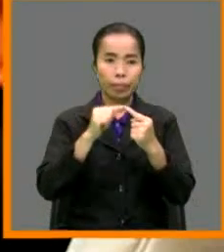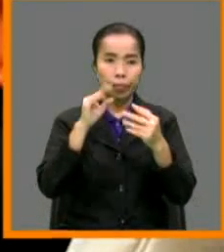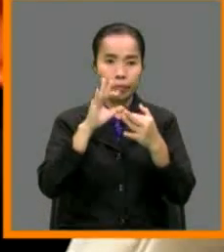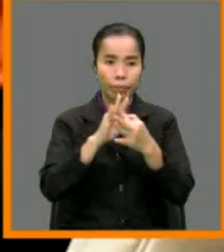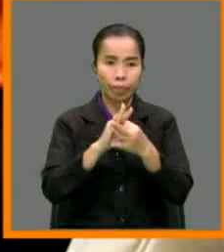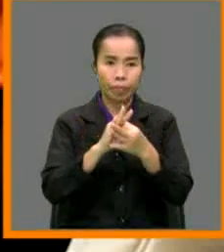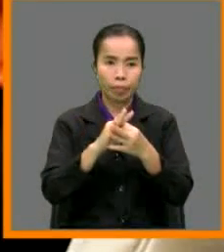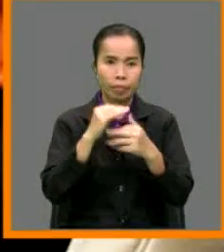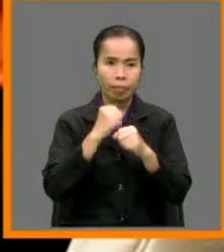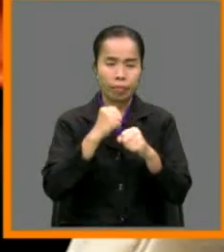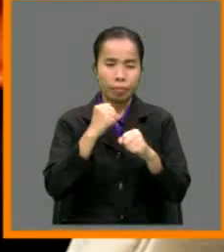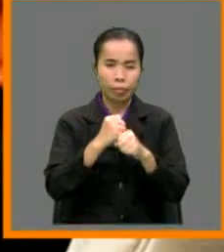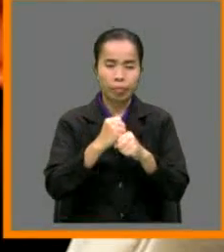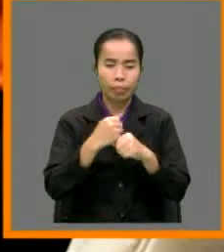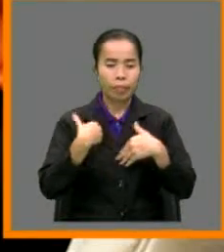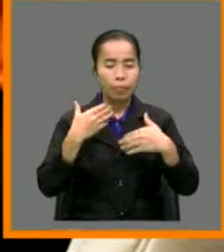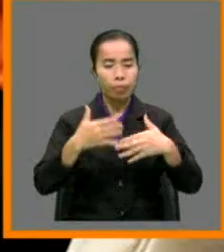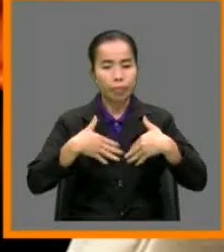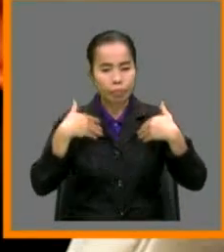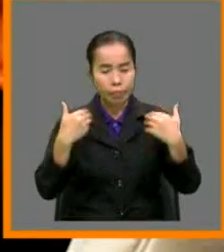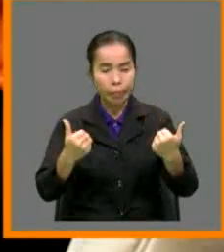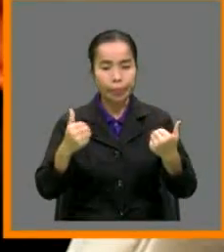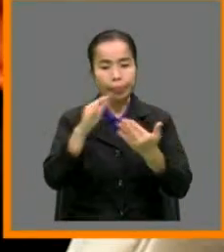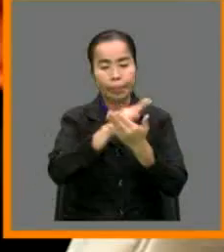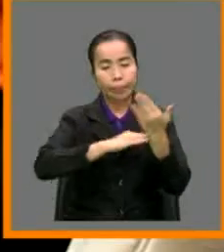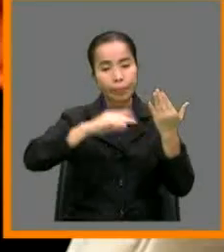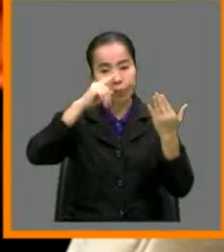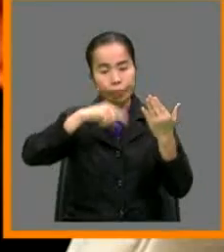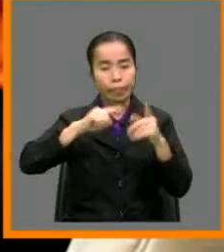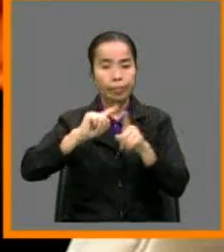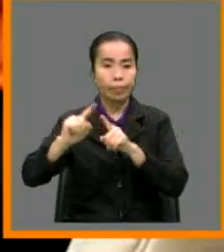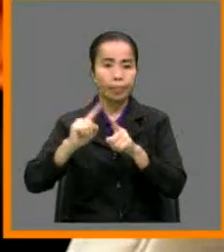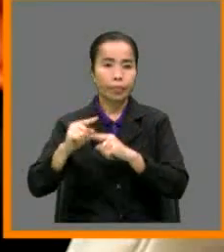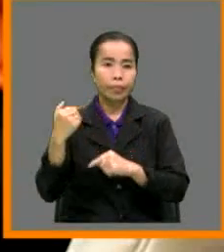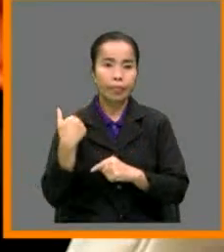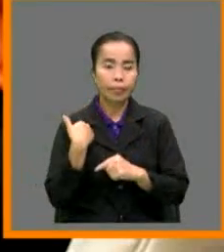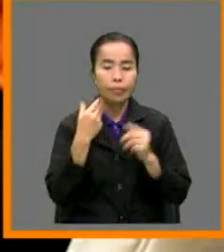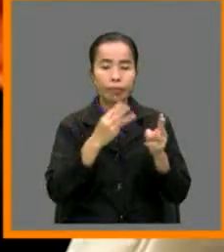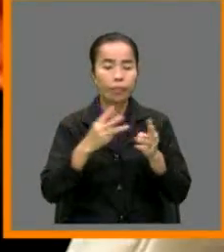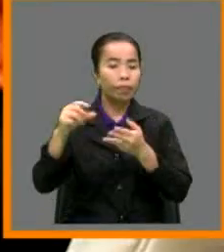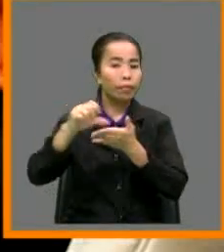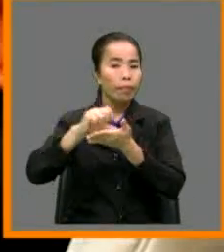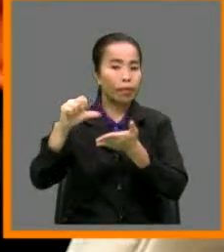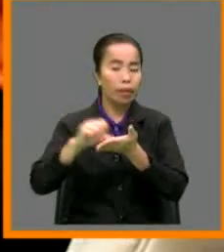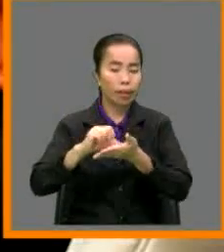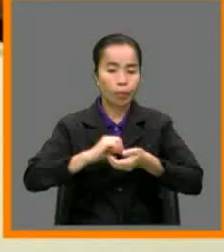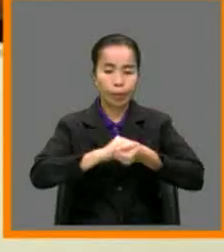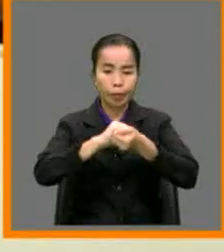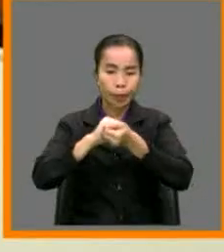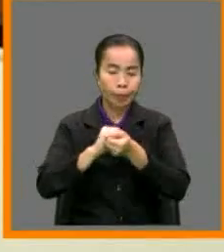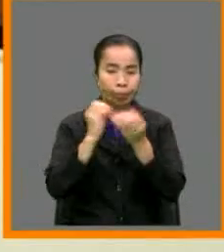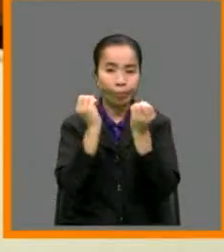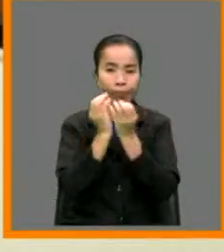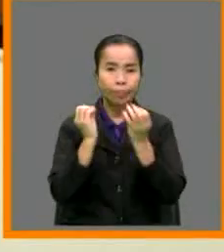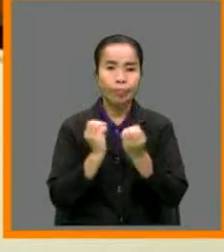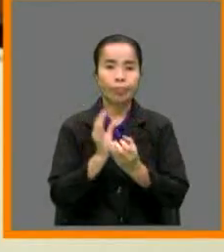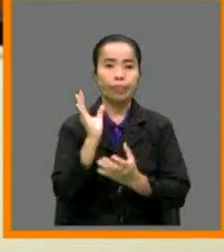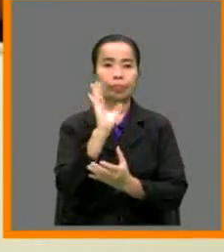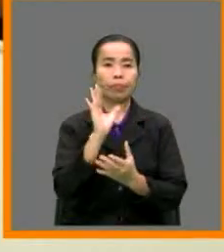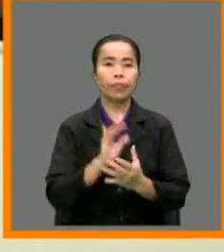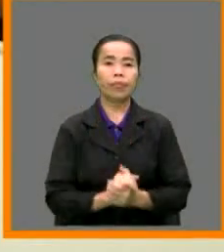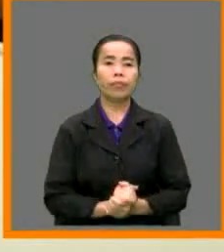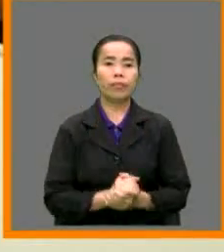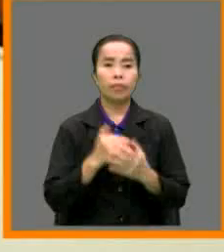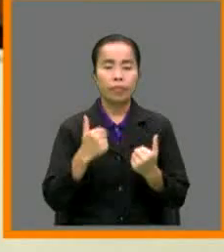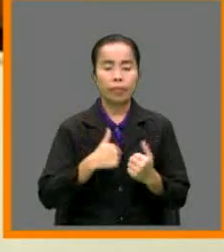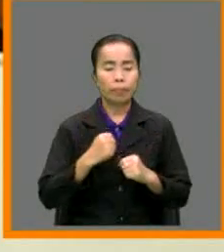จะอยู่กันอย่างมีความสุขสถาพรต่อไปข้างหน้าอันนี้จะอยู่ในรัฐธรรมนูญซึ่งฉบับอื่นไม่มีครับคืออย่างนี้เรียนว่าเราก็